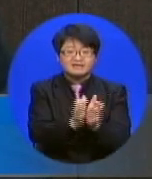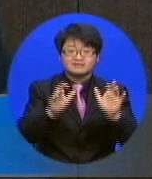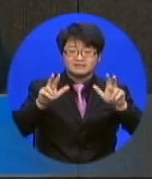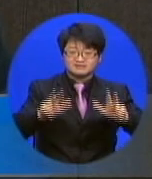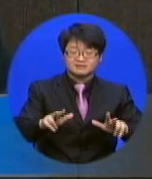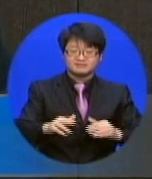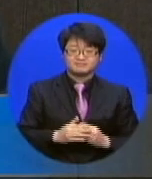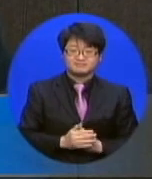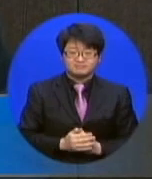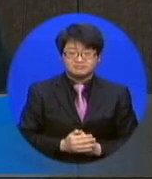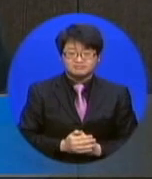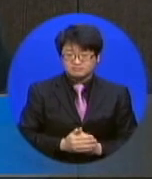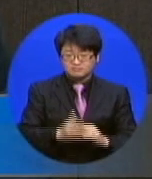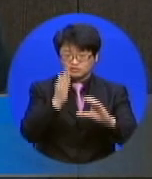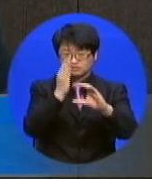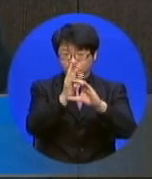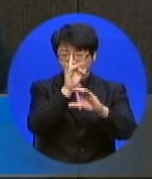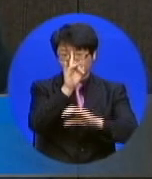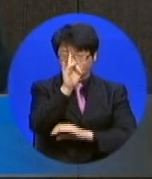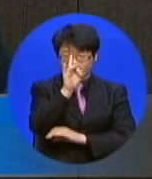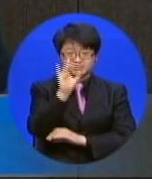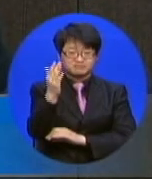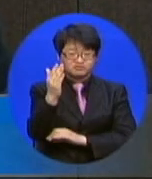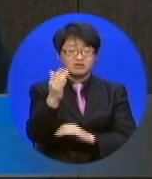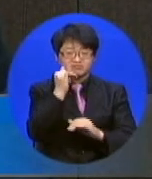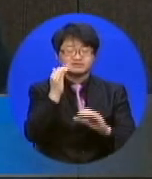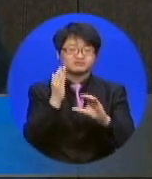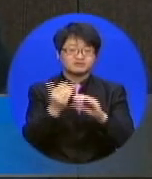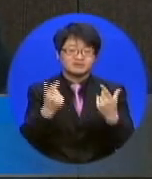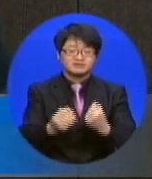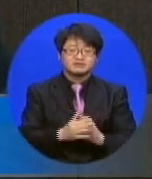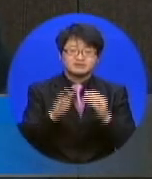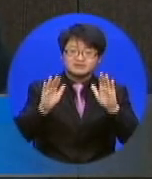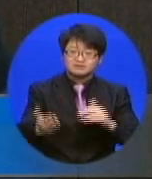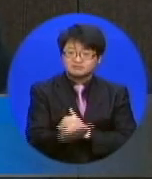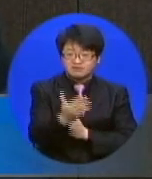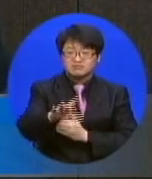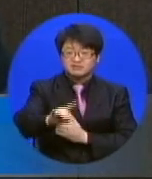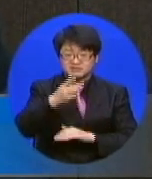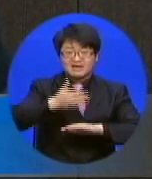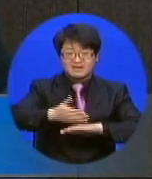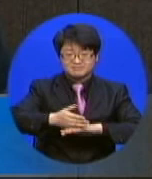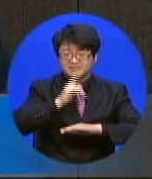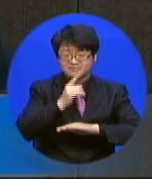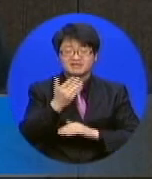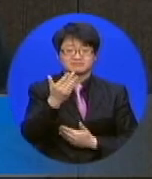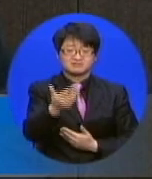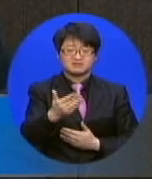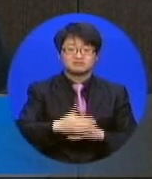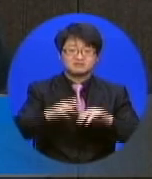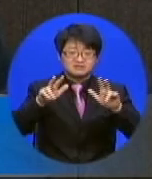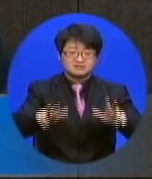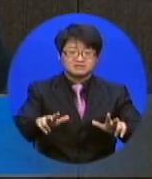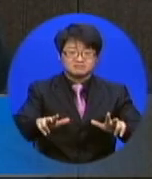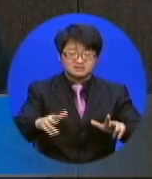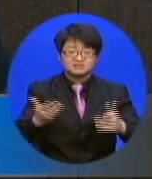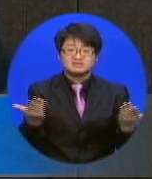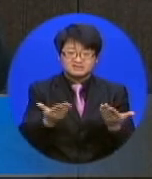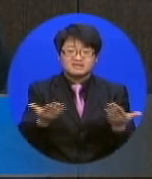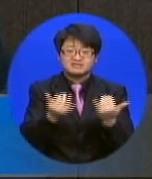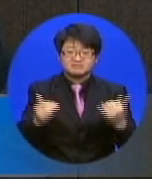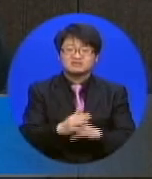다 중심축을 이루고 계시는데 그분들에게도 먼저 감사 말씀을 드리고 지금에 있는